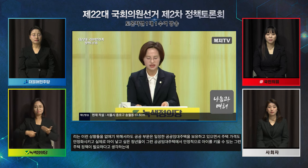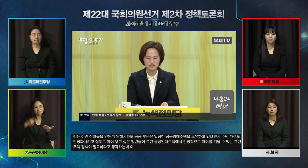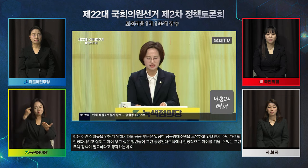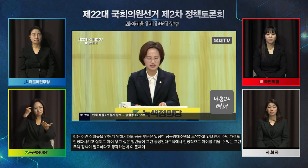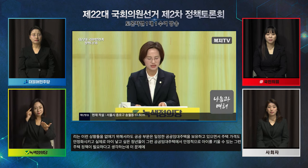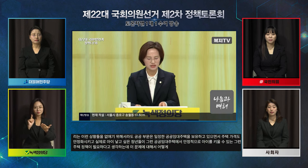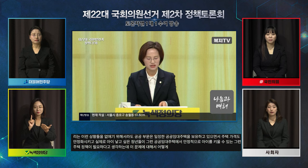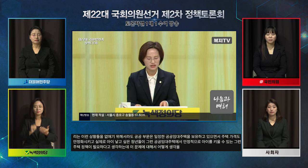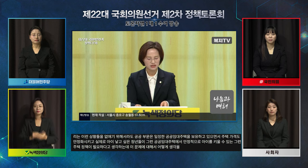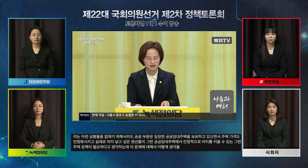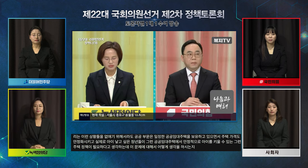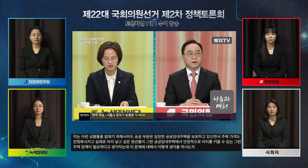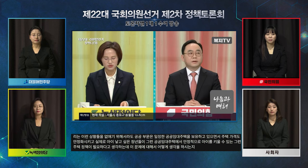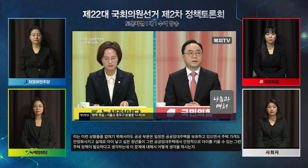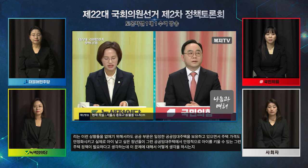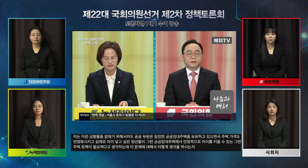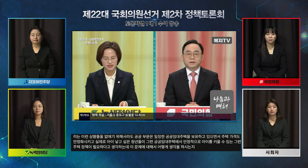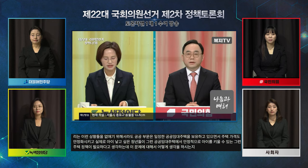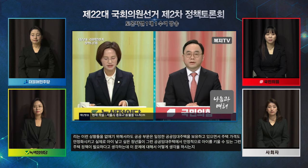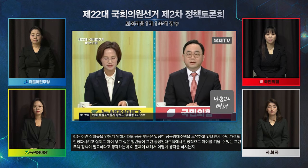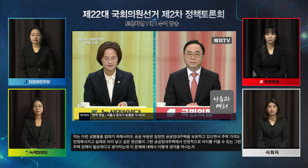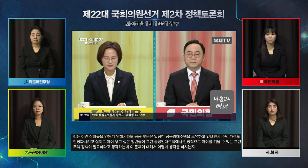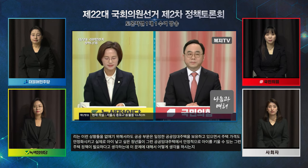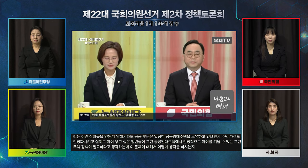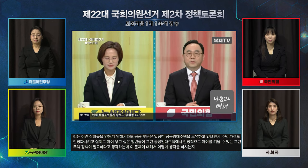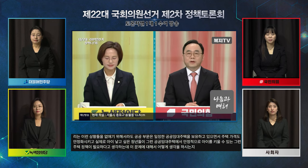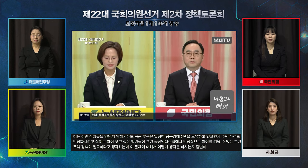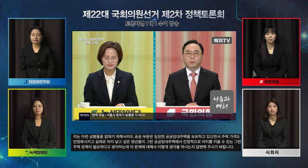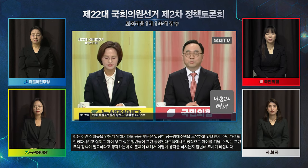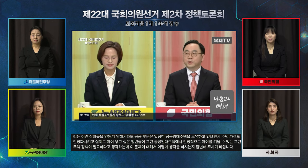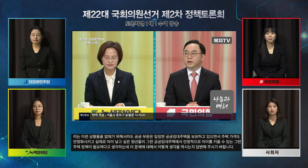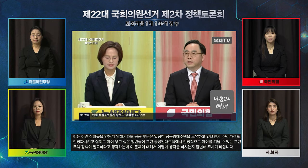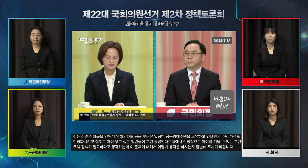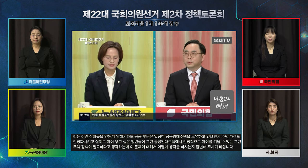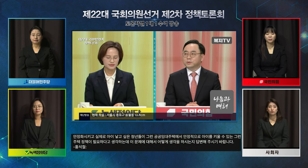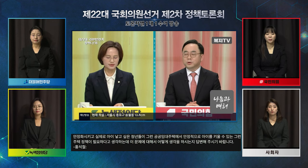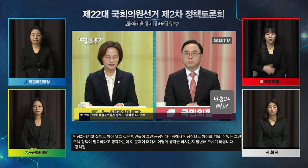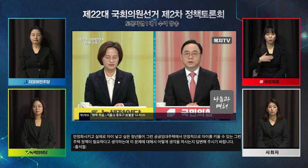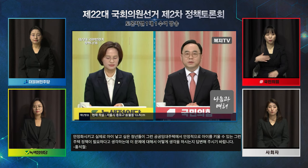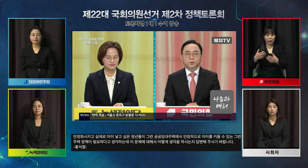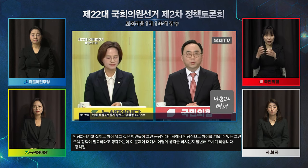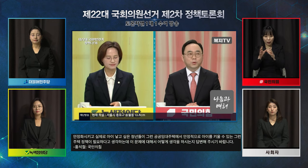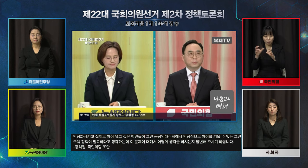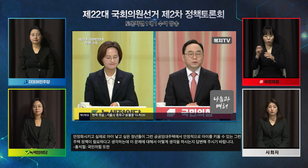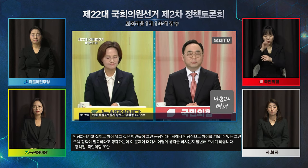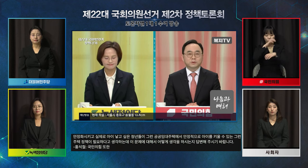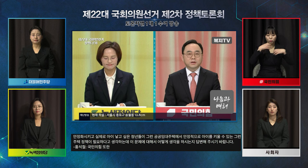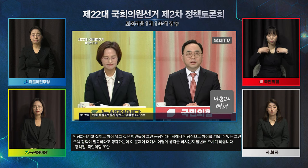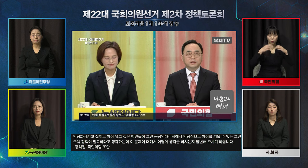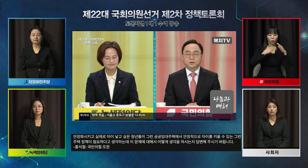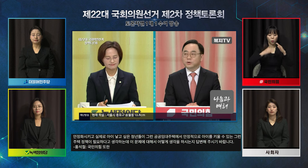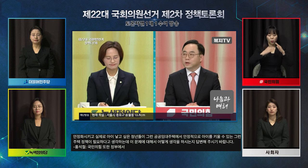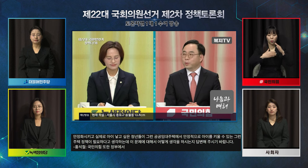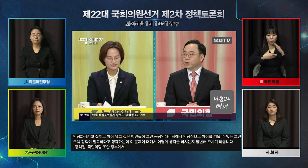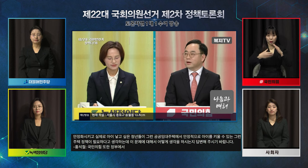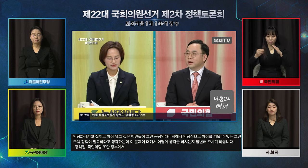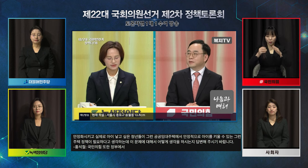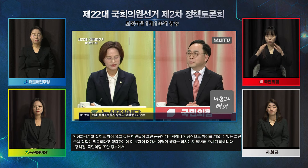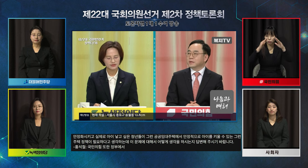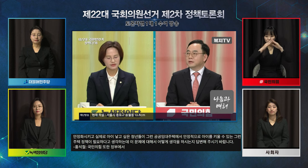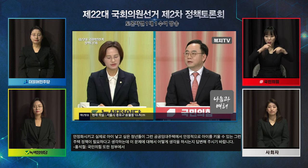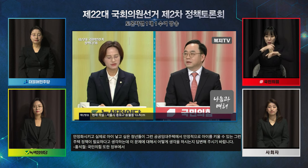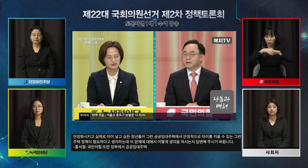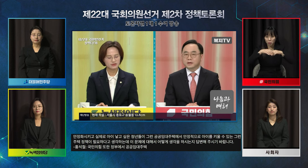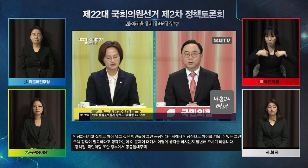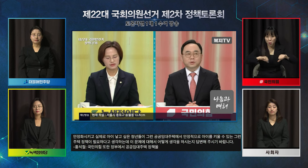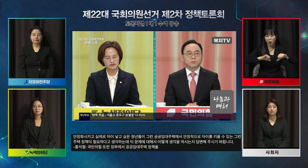어떻게 생각하시는지 답변해 주시기 바랍니다. 국민의힘 또는 정부에서 공공임대주택 정책을 포기한 게